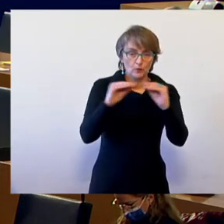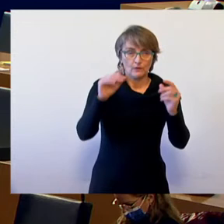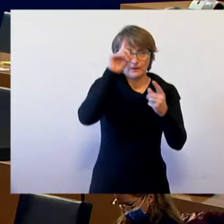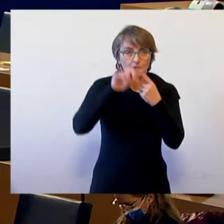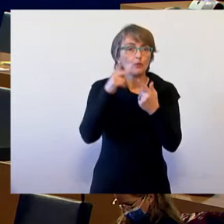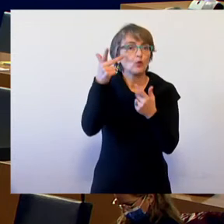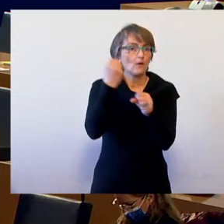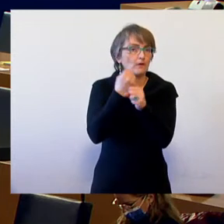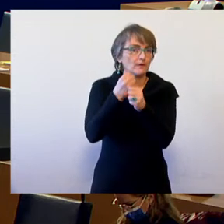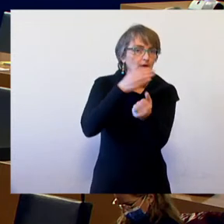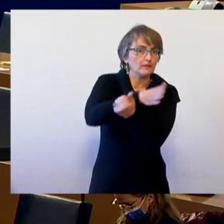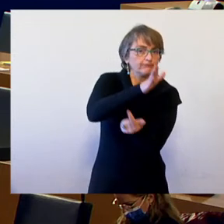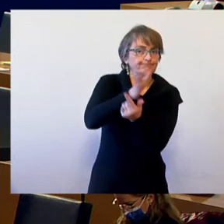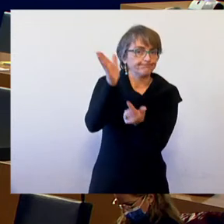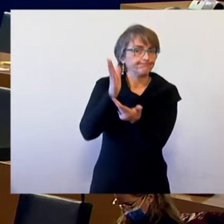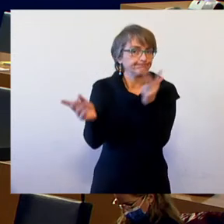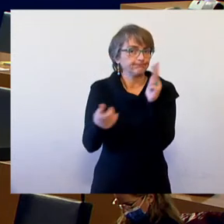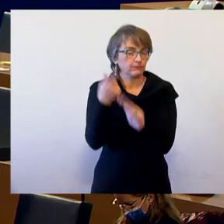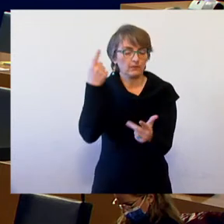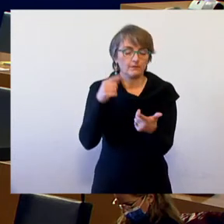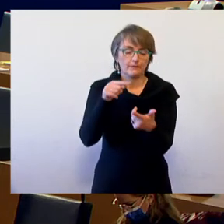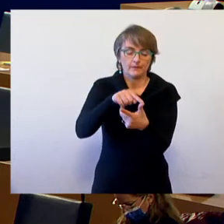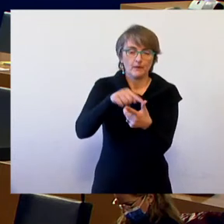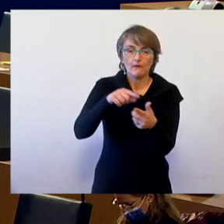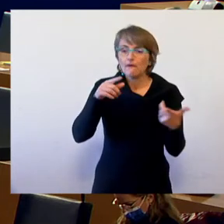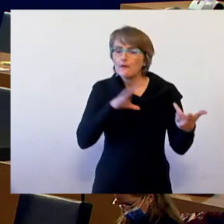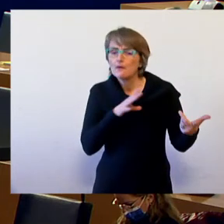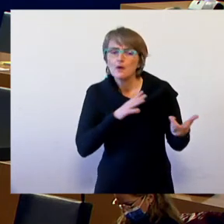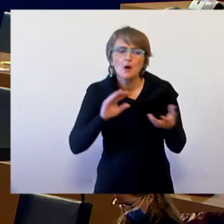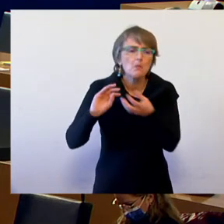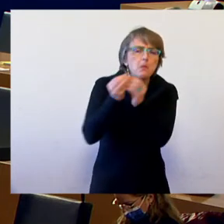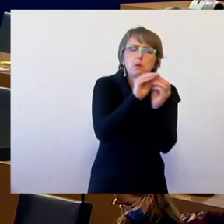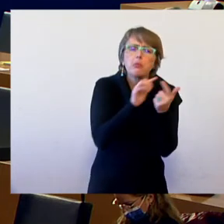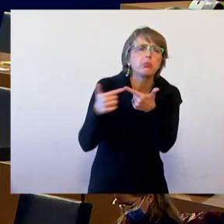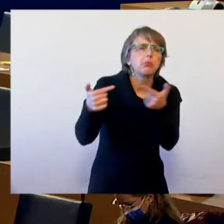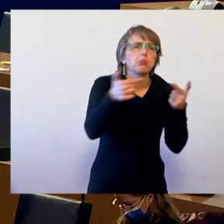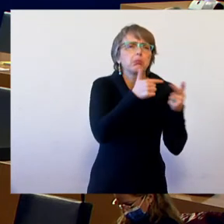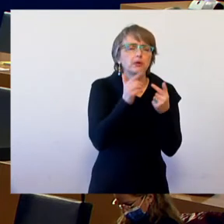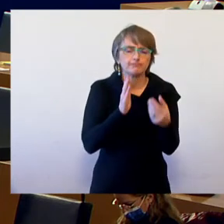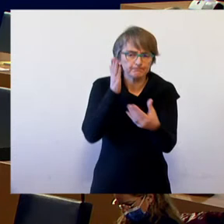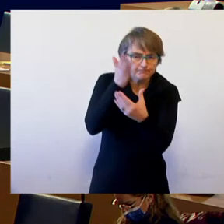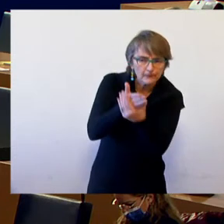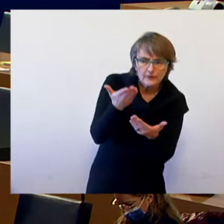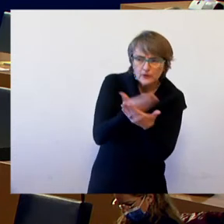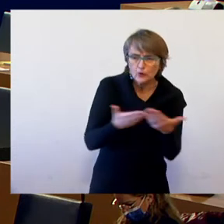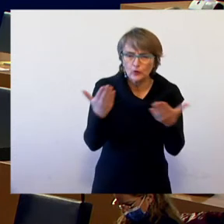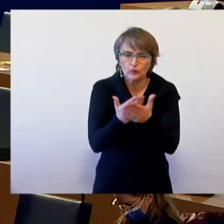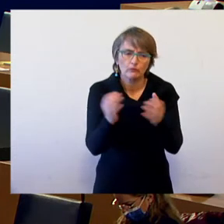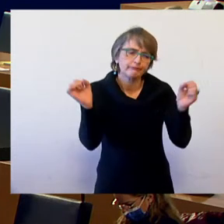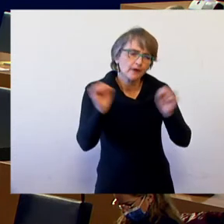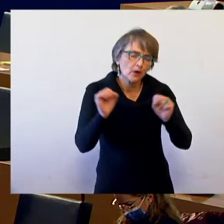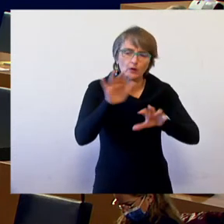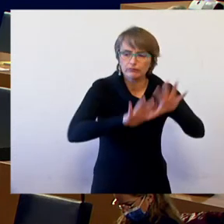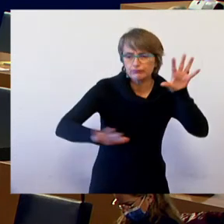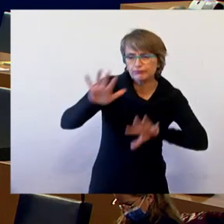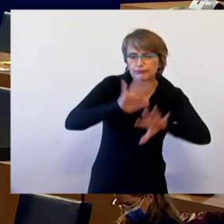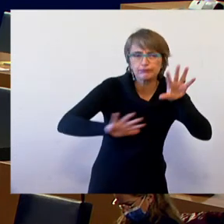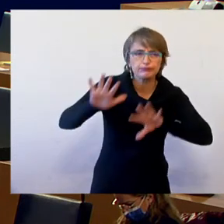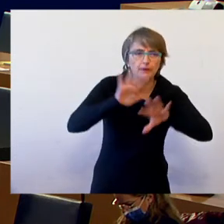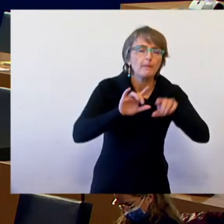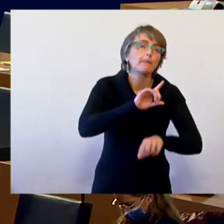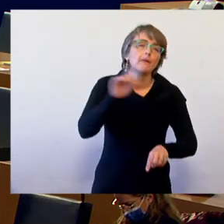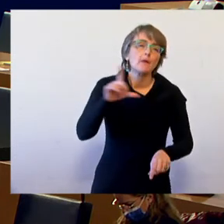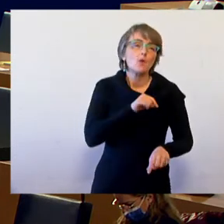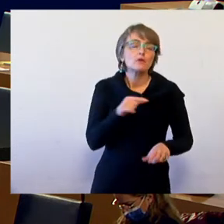très importants. D'abord, le règlement à l'amiable d'un certain nombre de conflits. Bien évidemment, on ne peut pas envoyer la police municipale ou